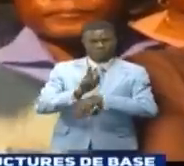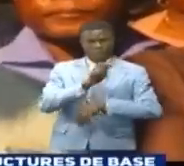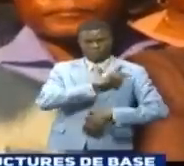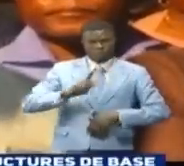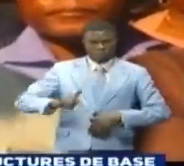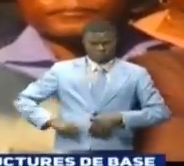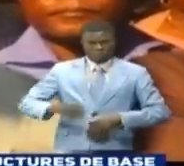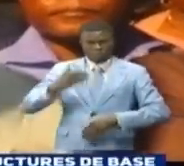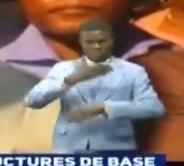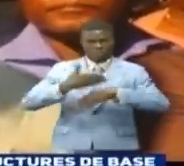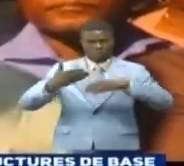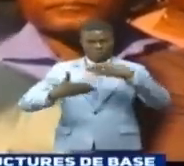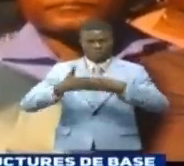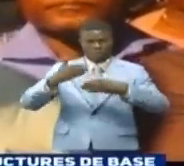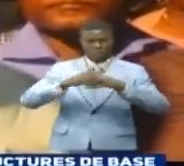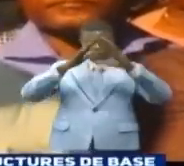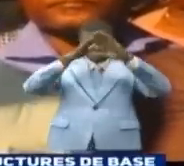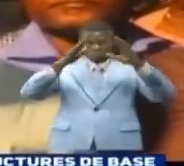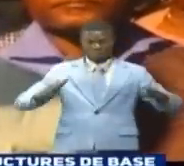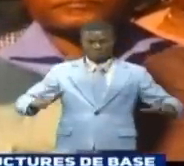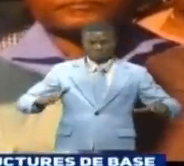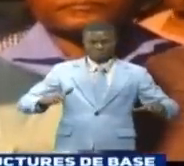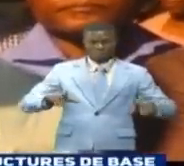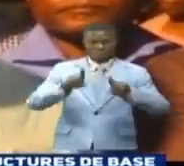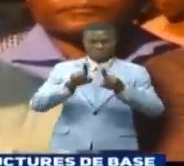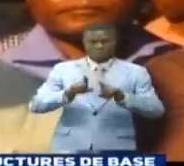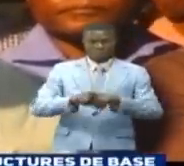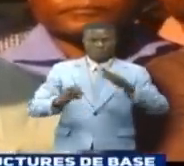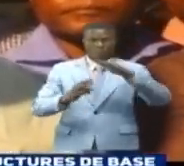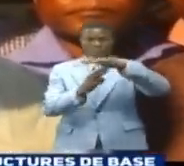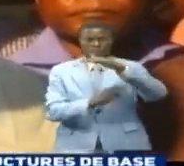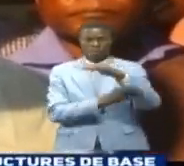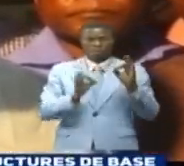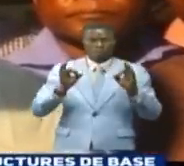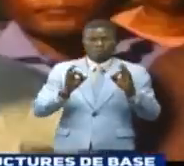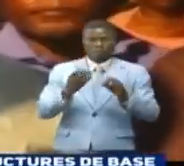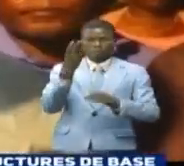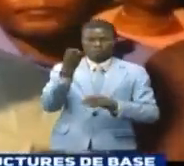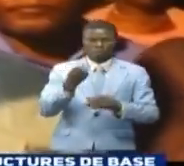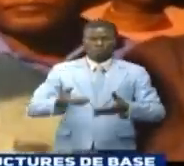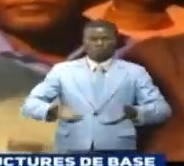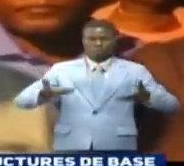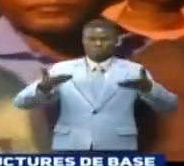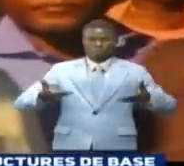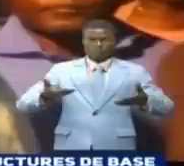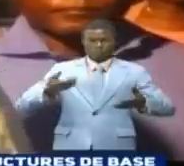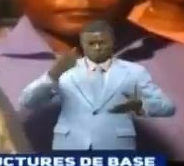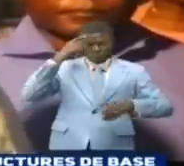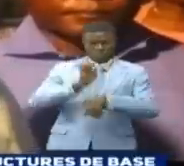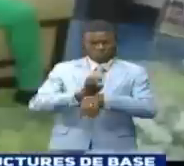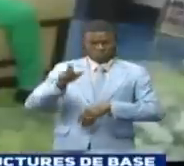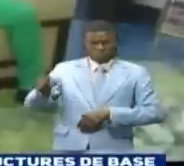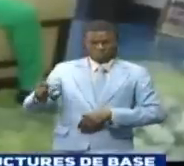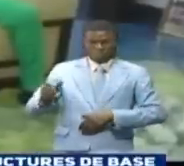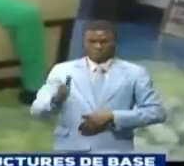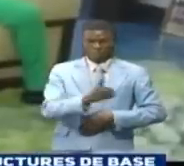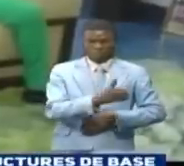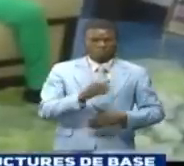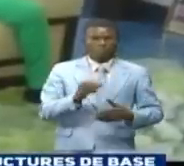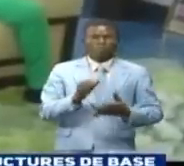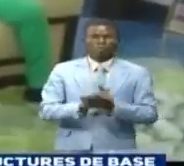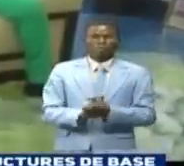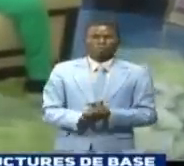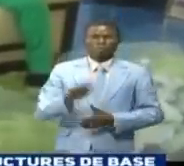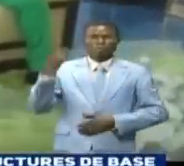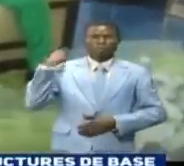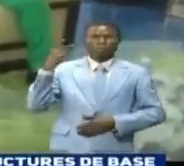la construction d'un bâtiment et d'un pont moderne d'une capacité de 40 tonnes en faveur de cette église. À en croire les